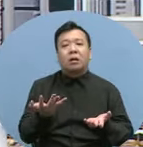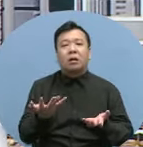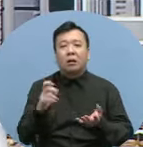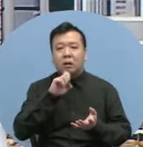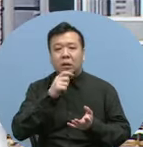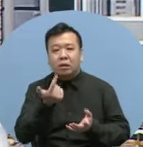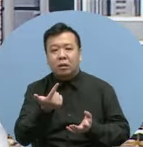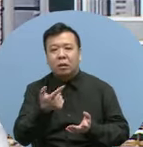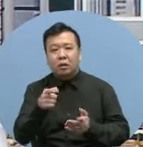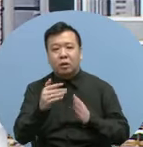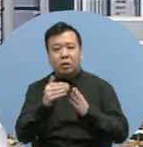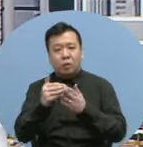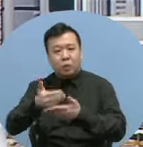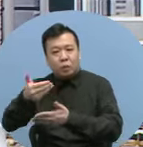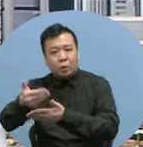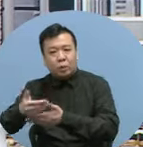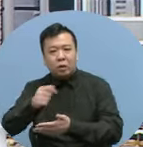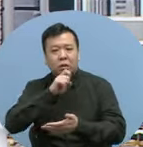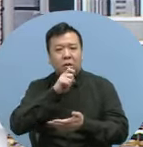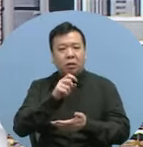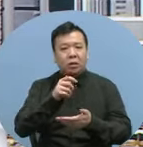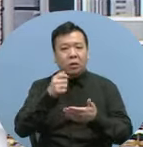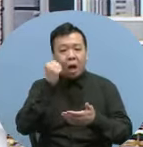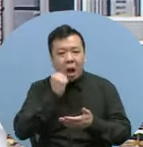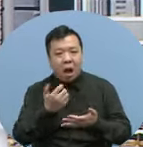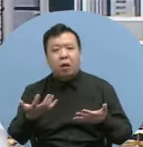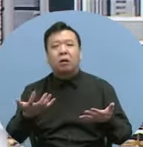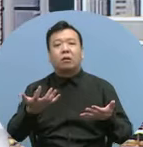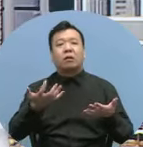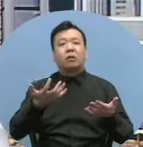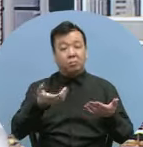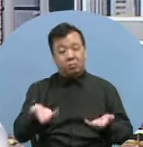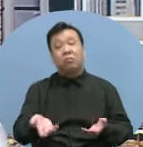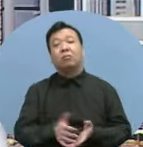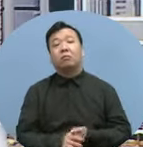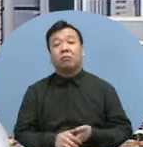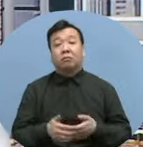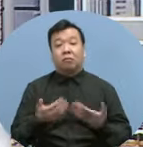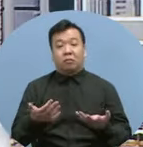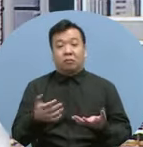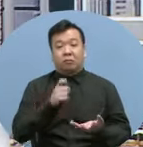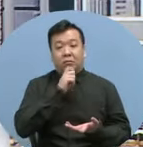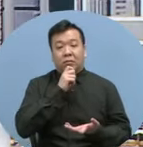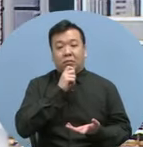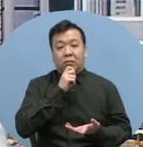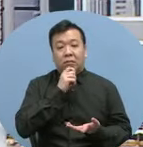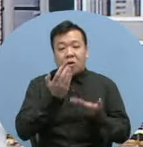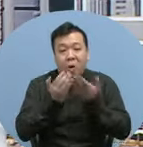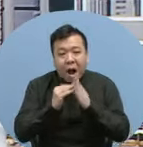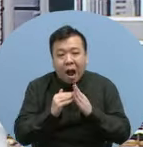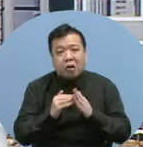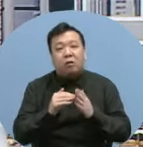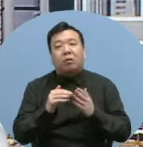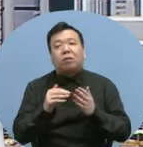至係好多係住喺唔同屋邨嘅居民啊，老人家啊咁樣，咁所以就係甚至即係學校